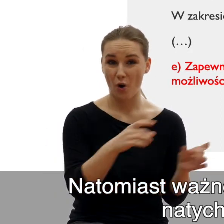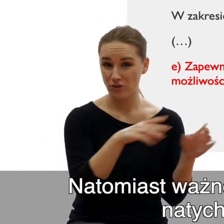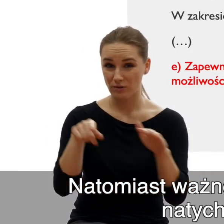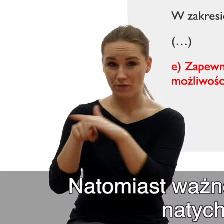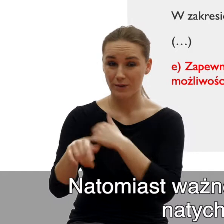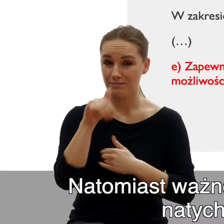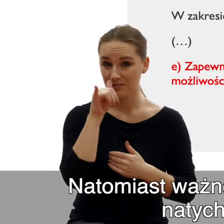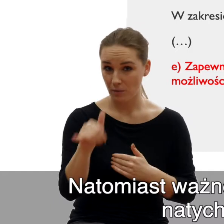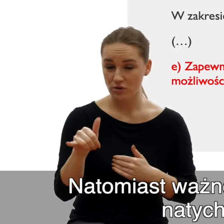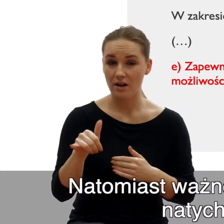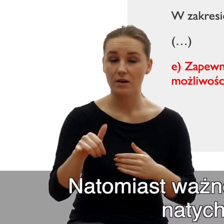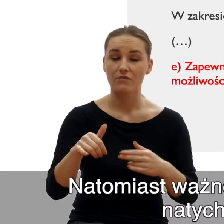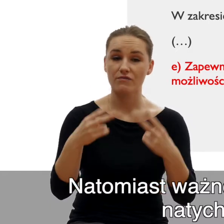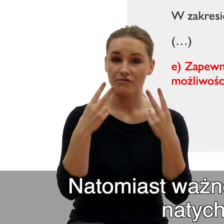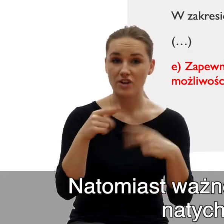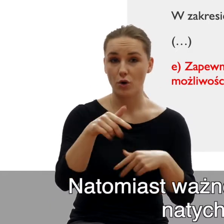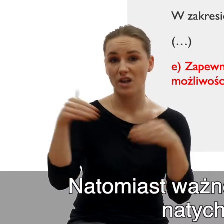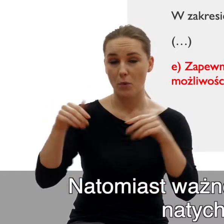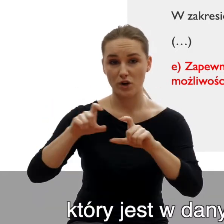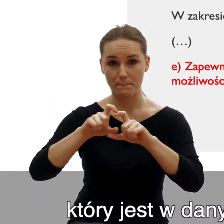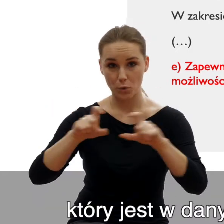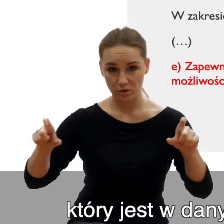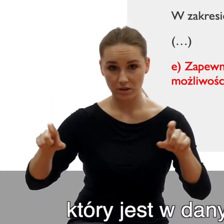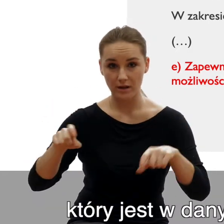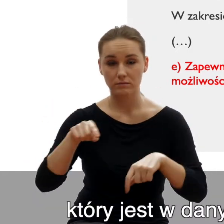mógł przebywać w budynku,